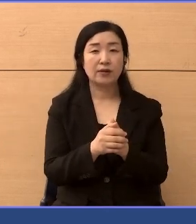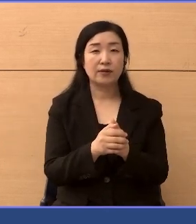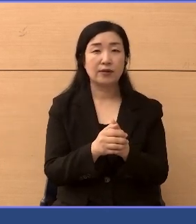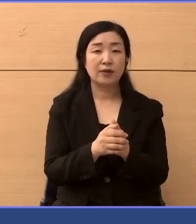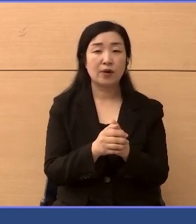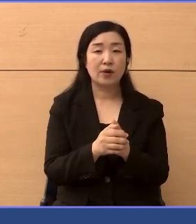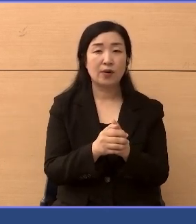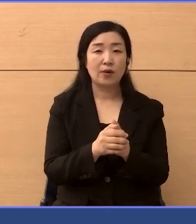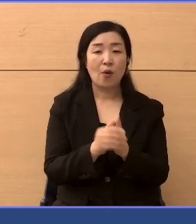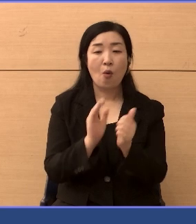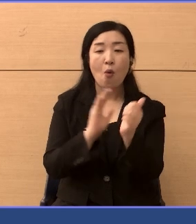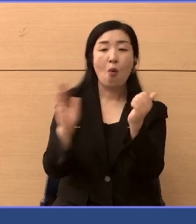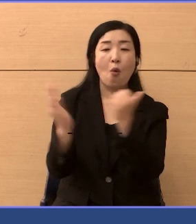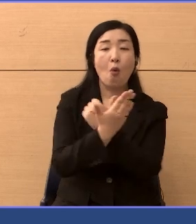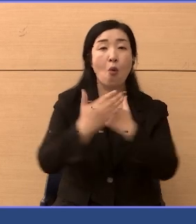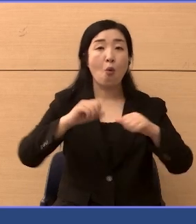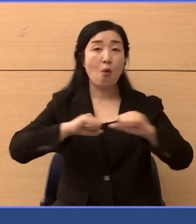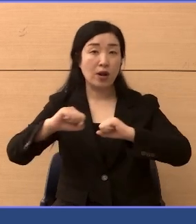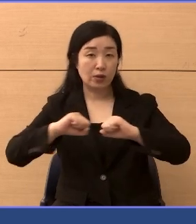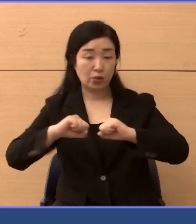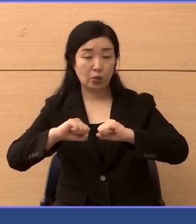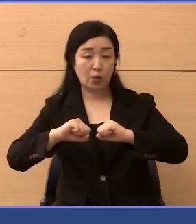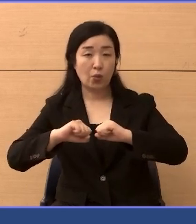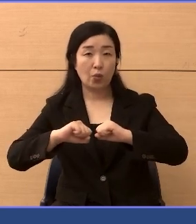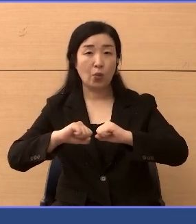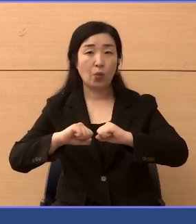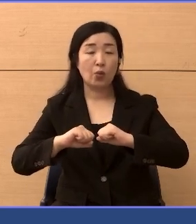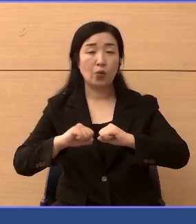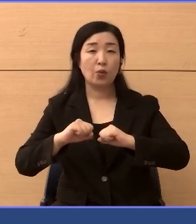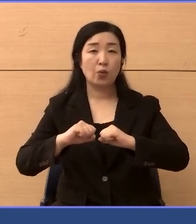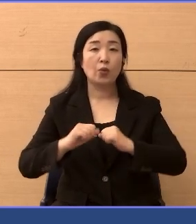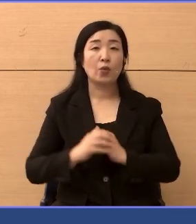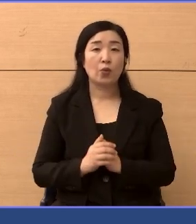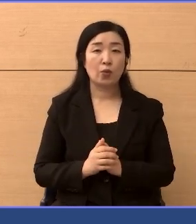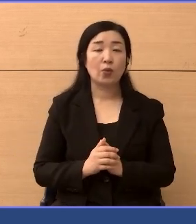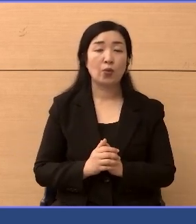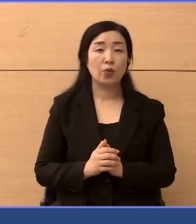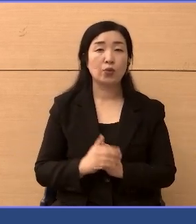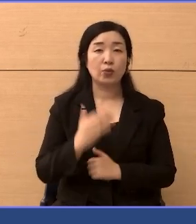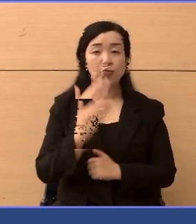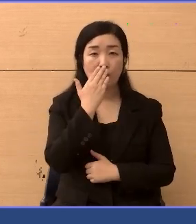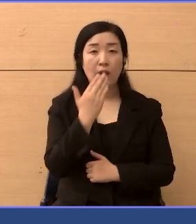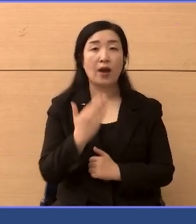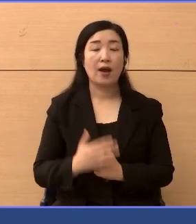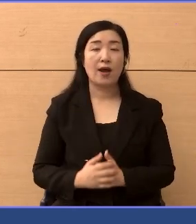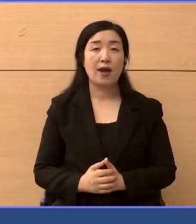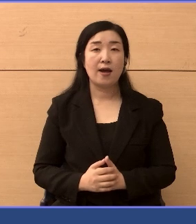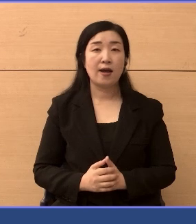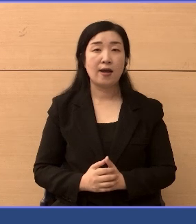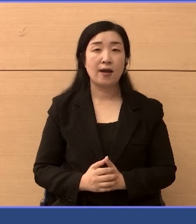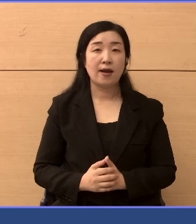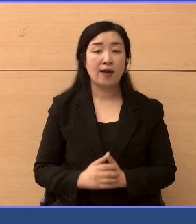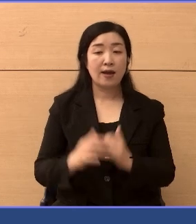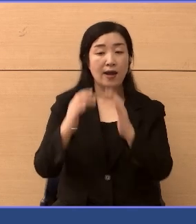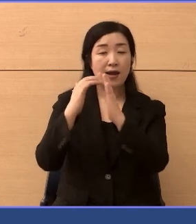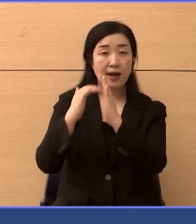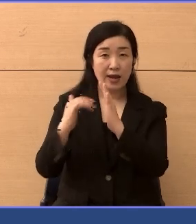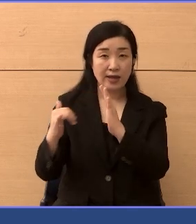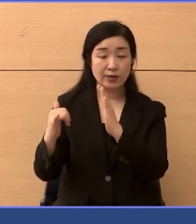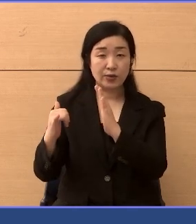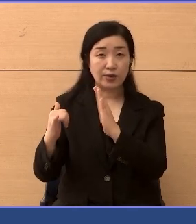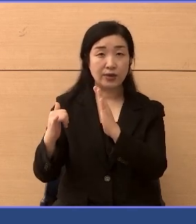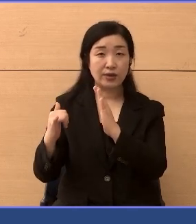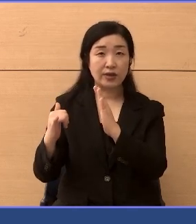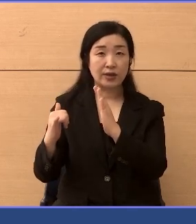이런 appropriate 부분들을 and 위한 high-class 옹호 활동을 하는 services. 경우도 It's really 있기 been 때문에 이 quite a humbling 가족분들이